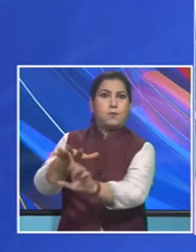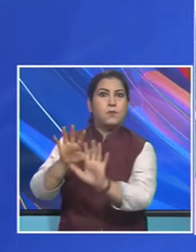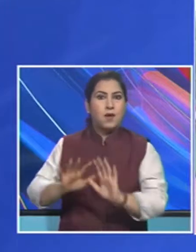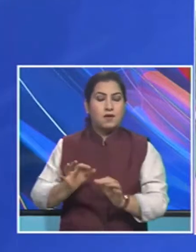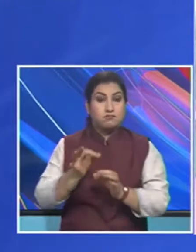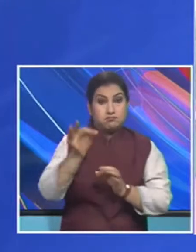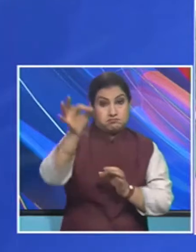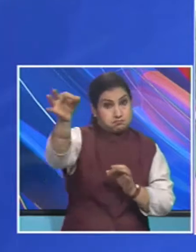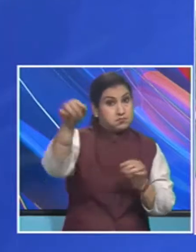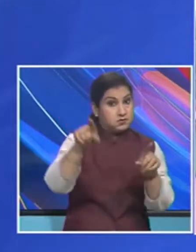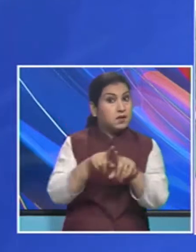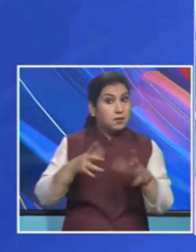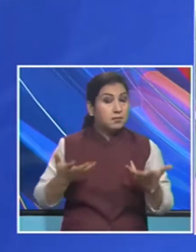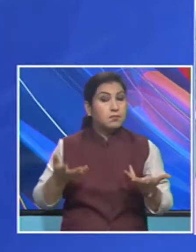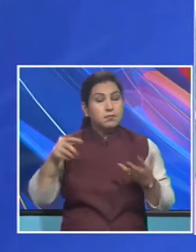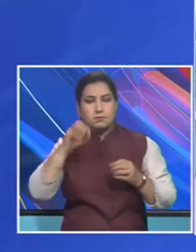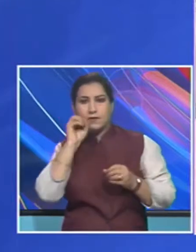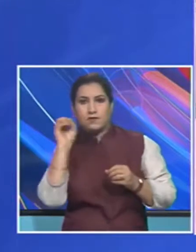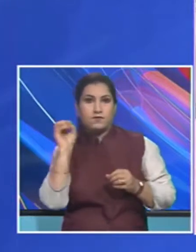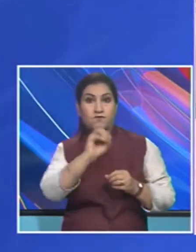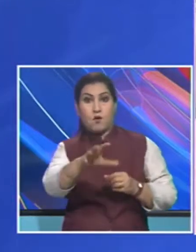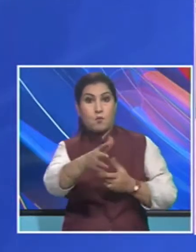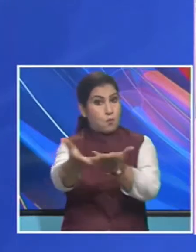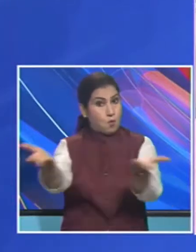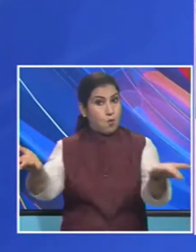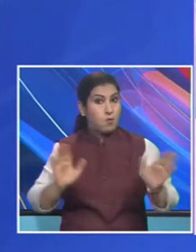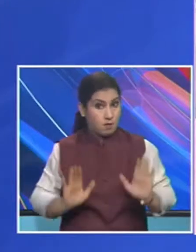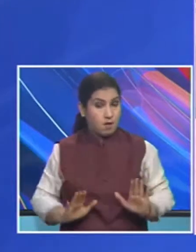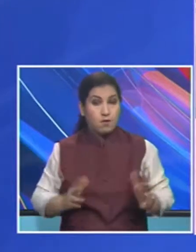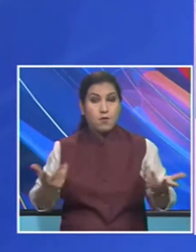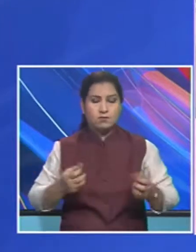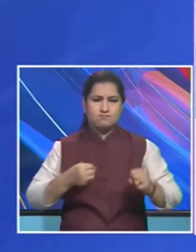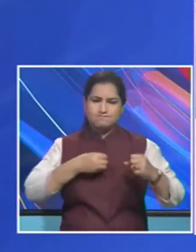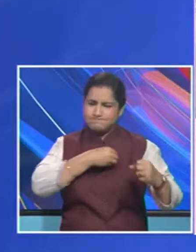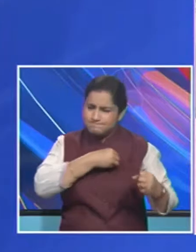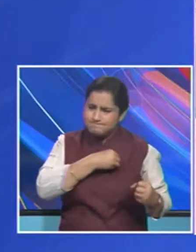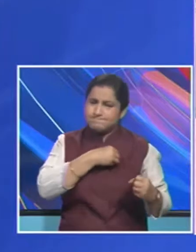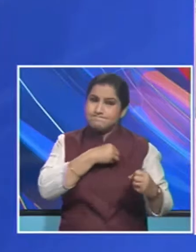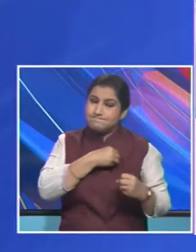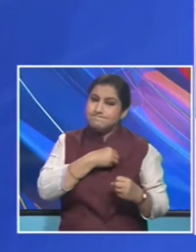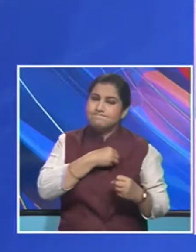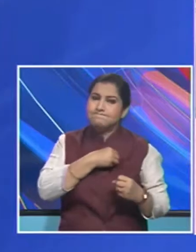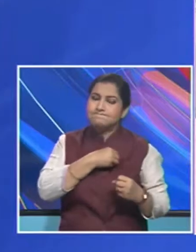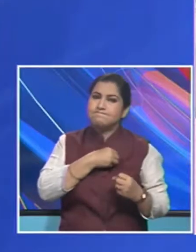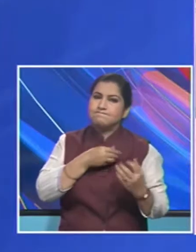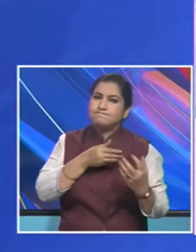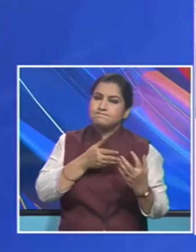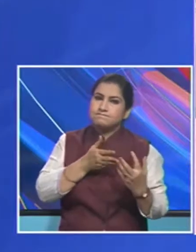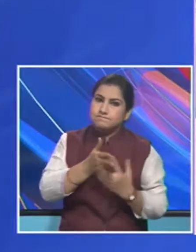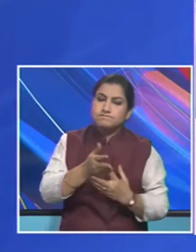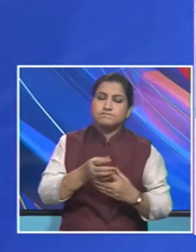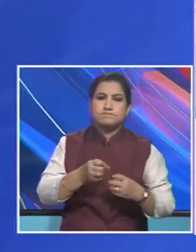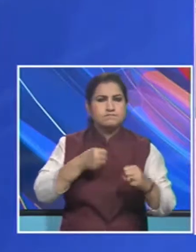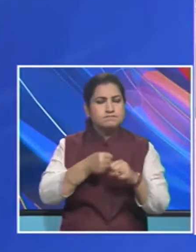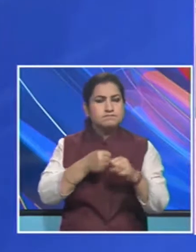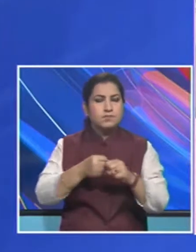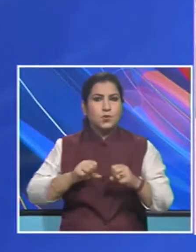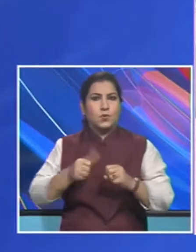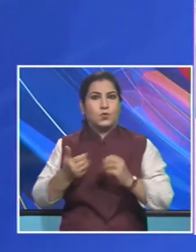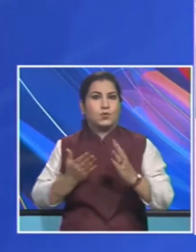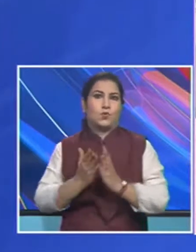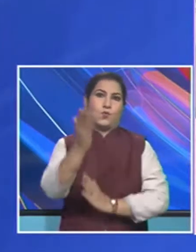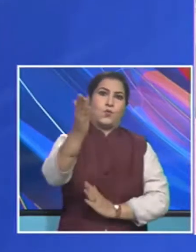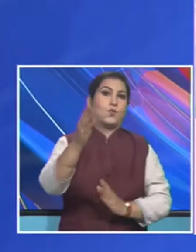में यह संदेश भी दिया है उन्होंने कि संघर्षों से जूझना है, लड़ना है और आगे बढ़ना